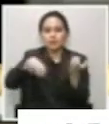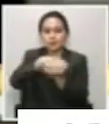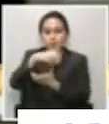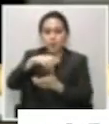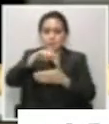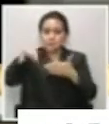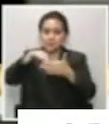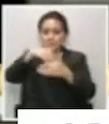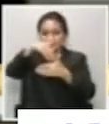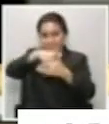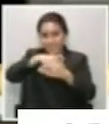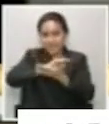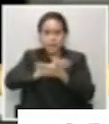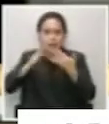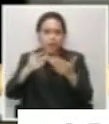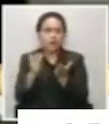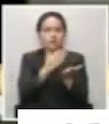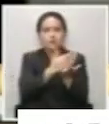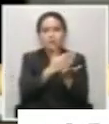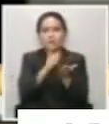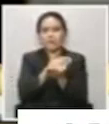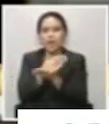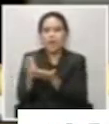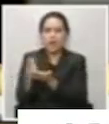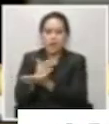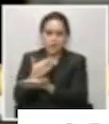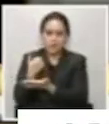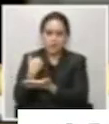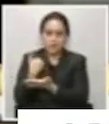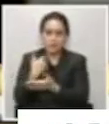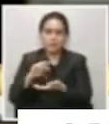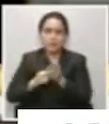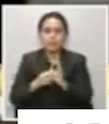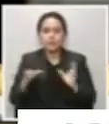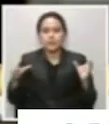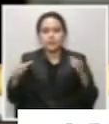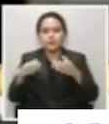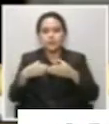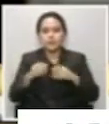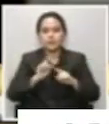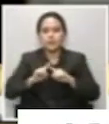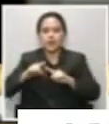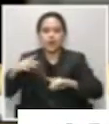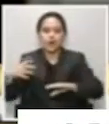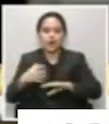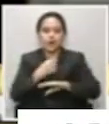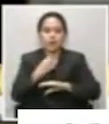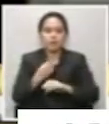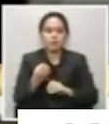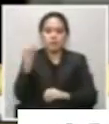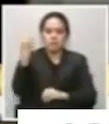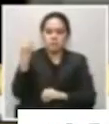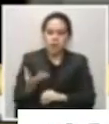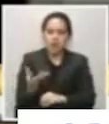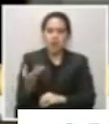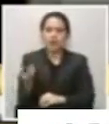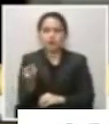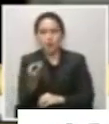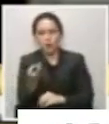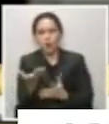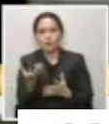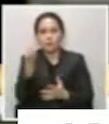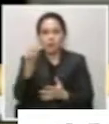งเสร็จก็แบ่งๆกันไปไม่มีพรรคการเมืองใดได้เสียงข้างมากหรือได้เสียงเกิน